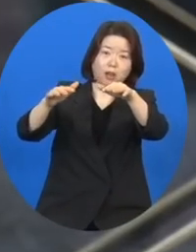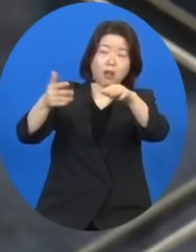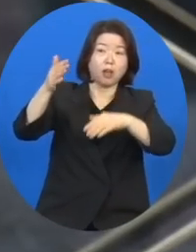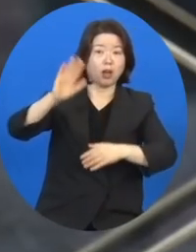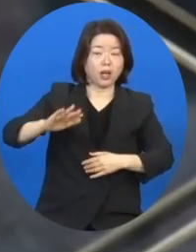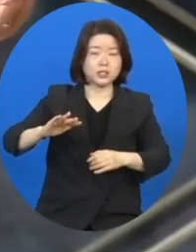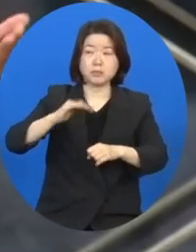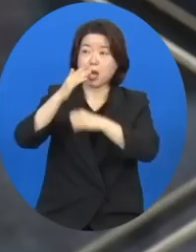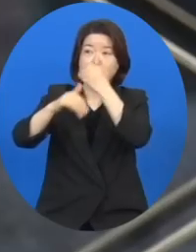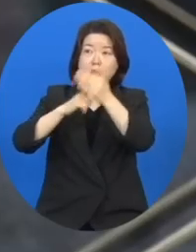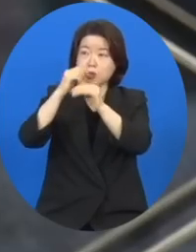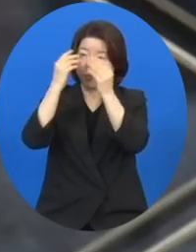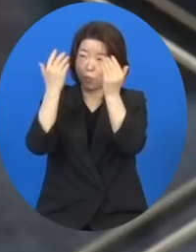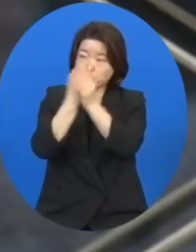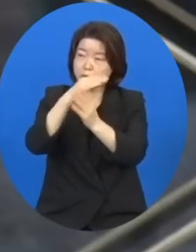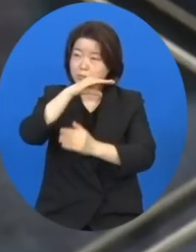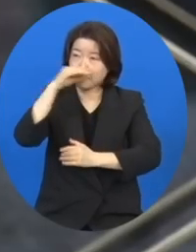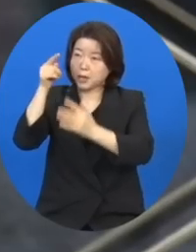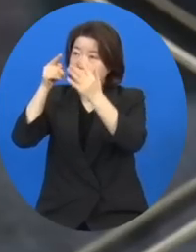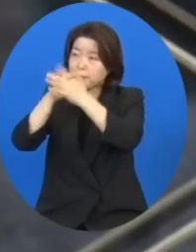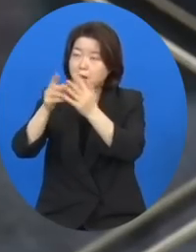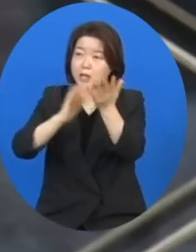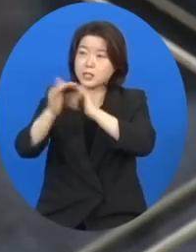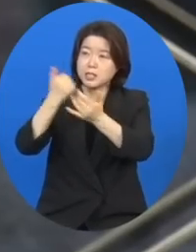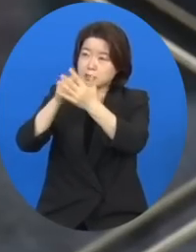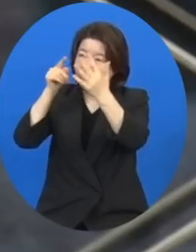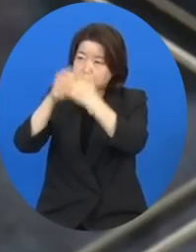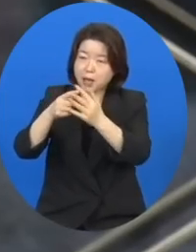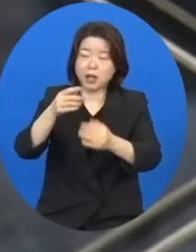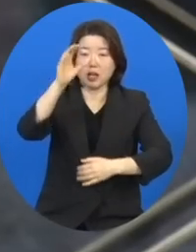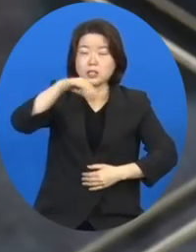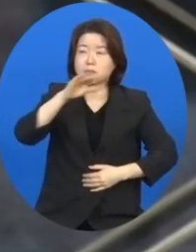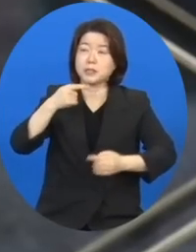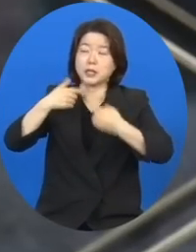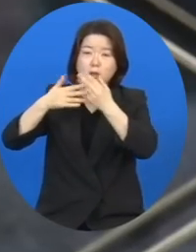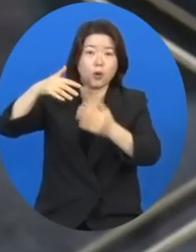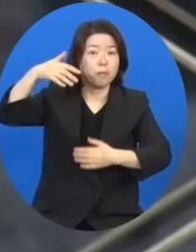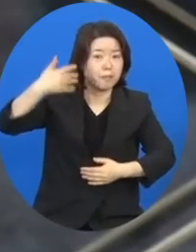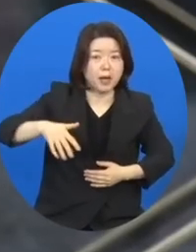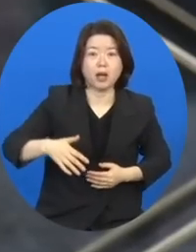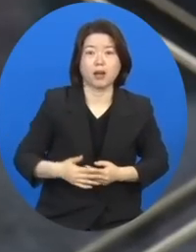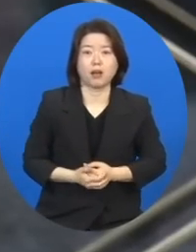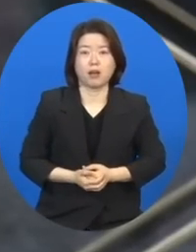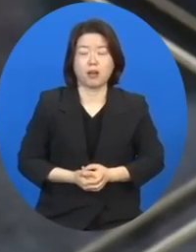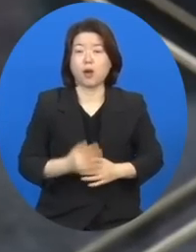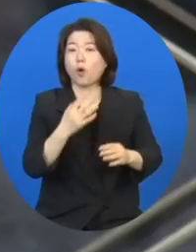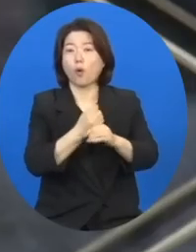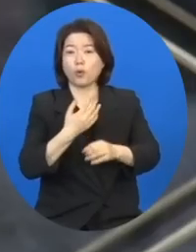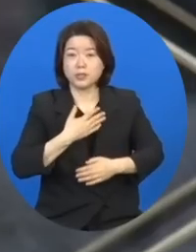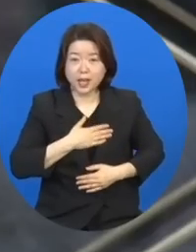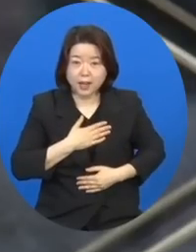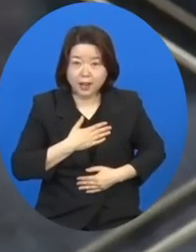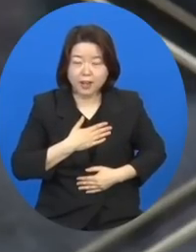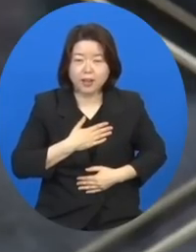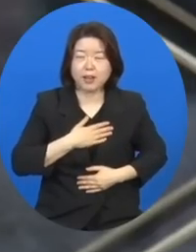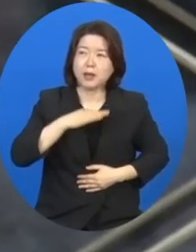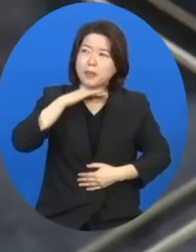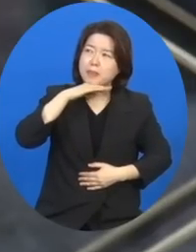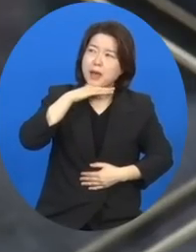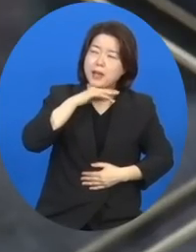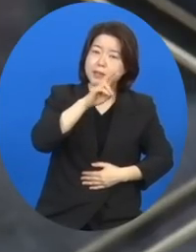못했습니다. 예수님을 알진 못했습니다. 십자가를 경험하지 못했어요. 언제 알게 되었냐? 만 15세